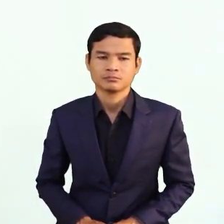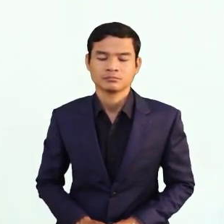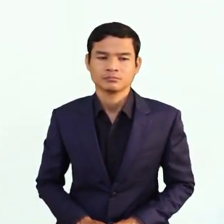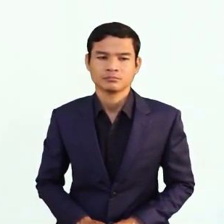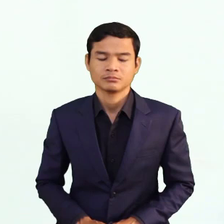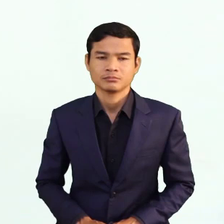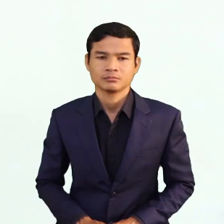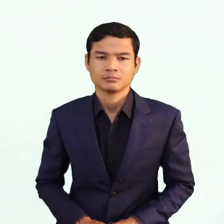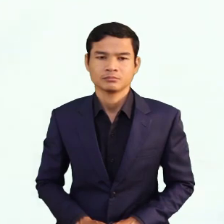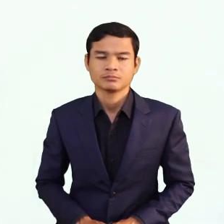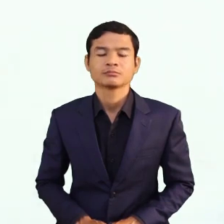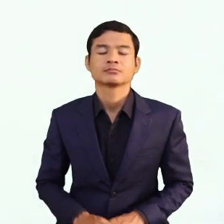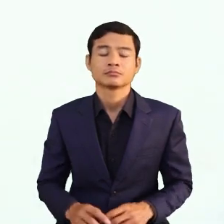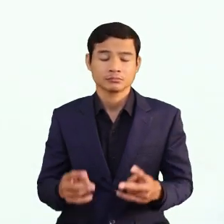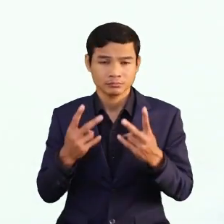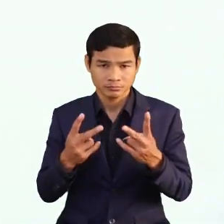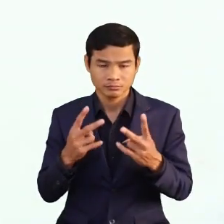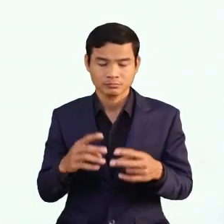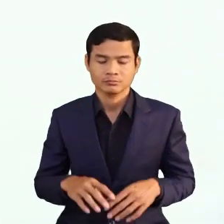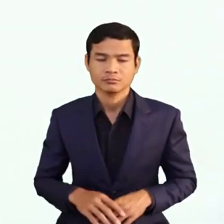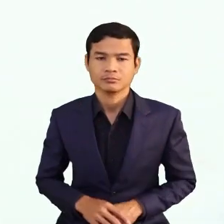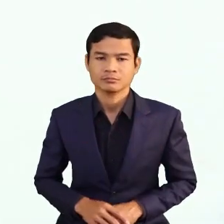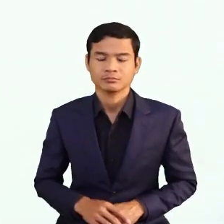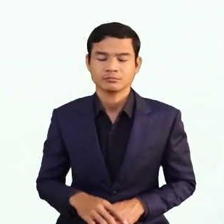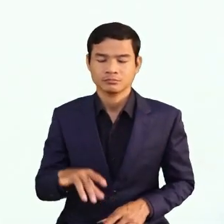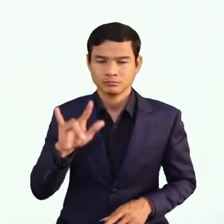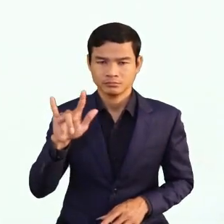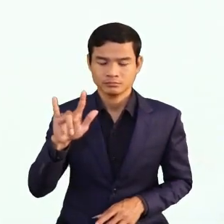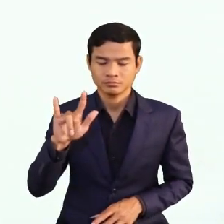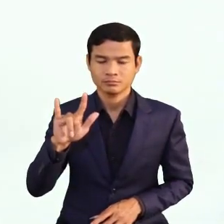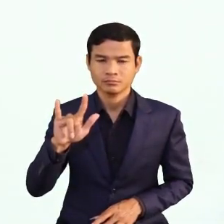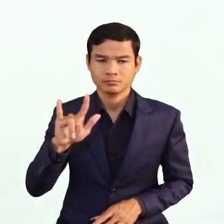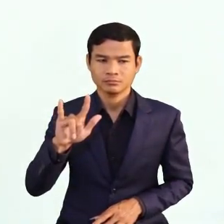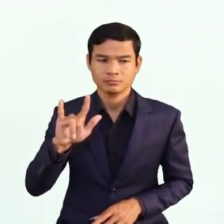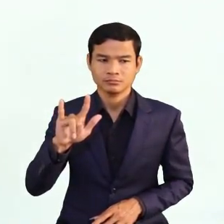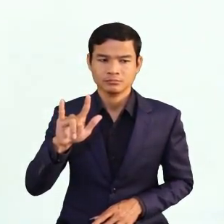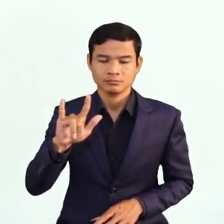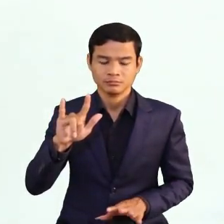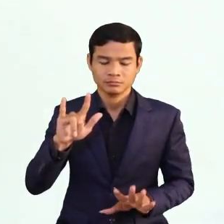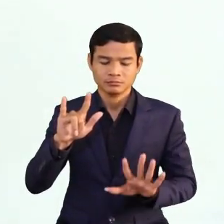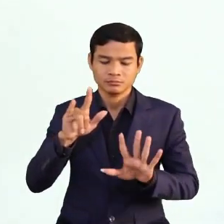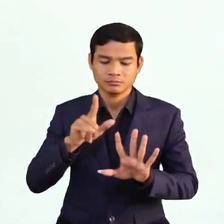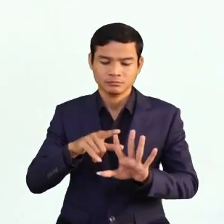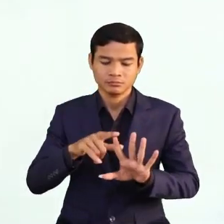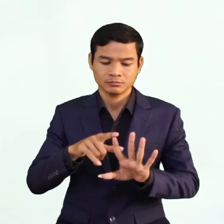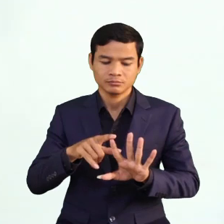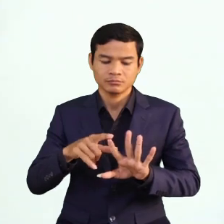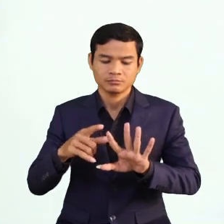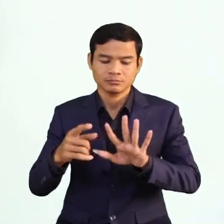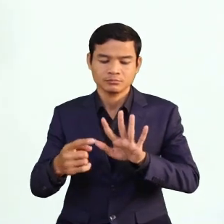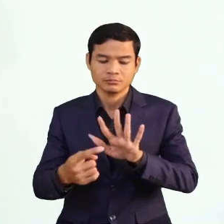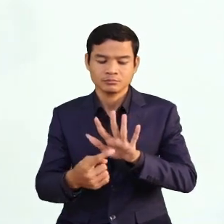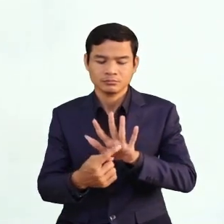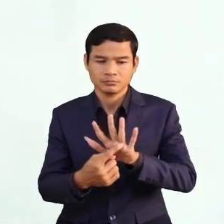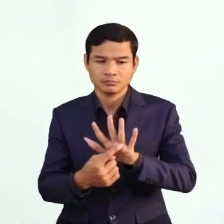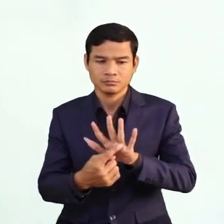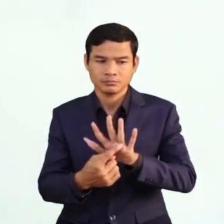ចាផ្ទៀងផ្ទាត់ប៉អ៊ូ